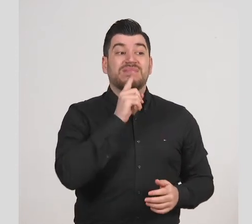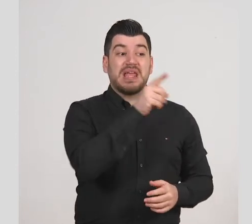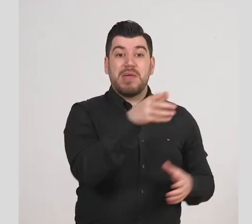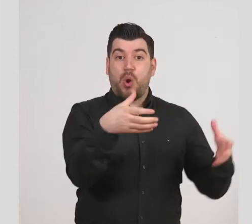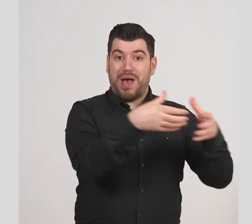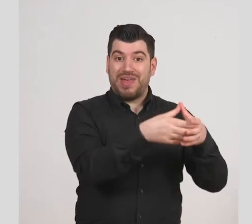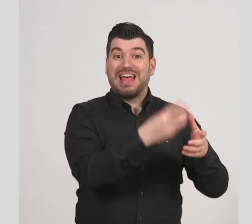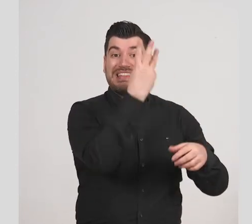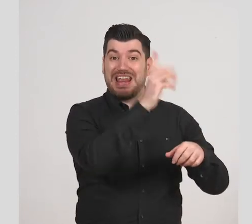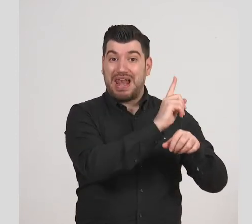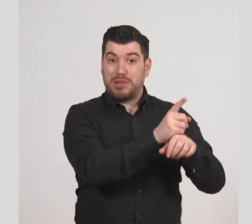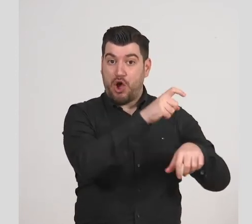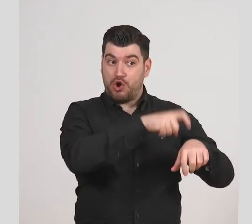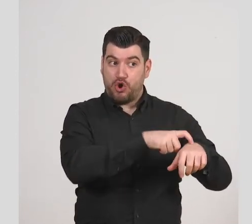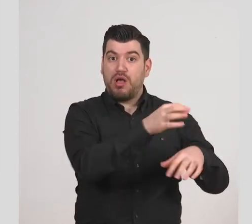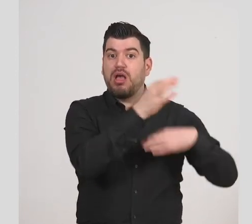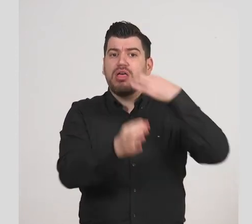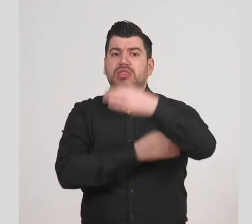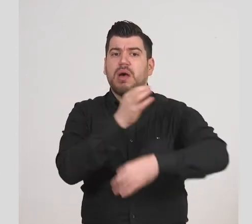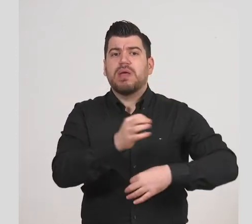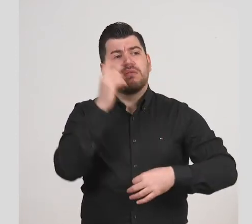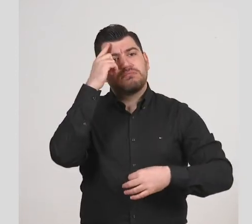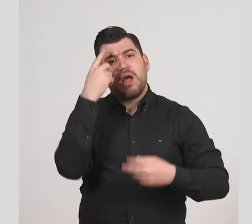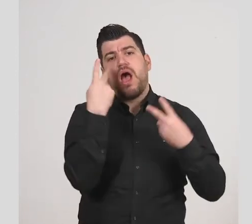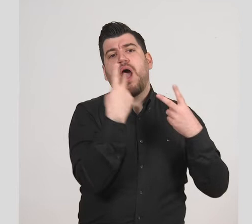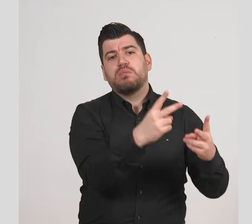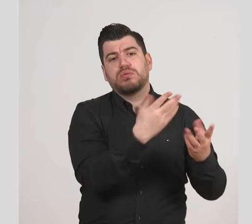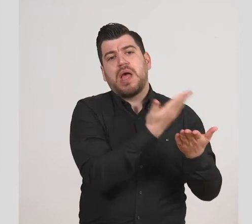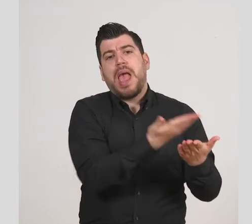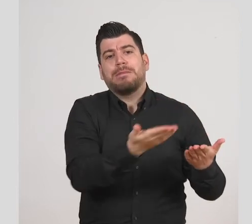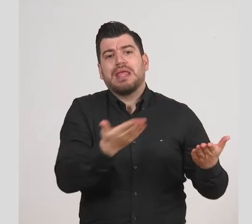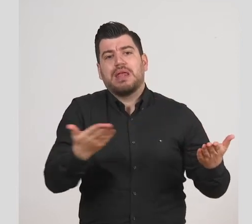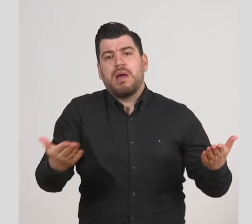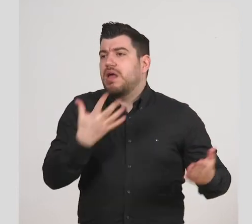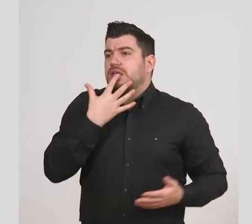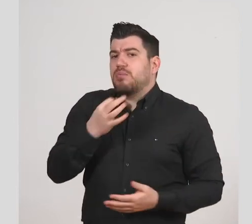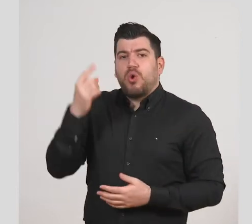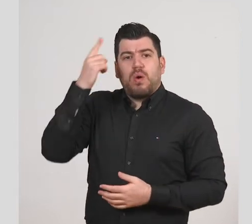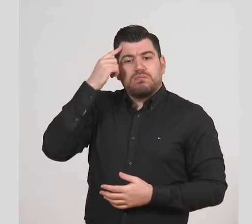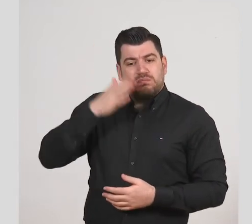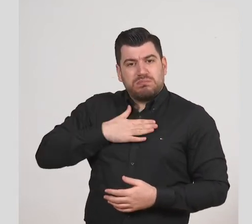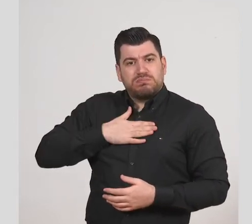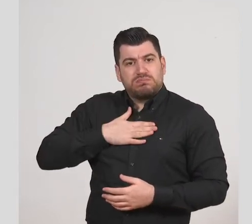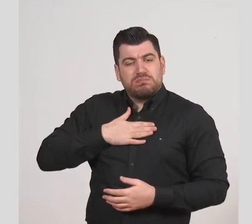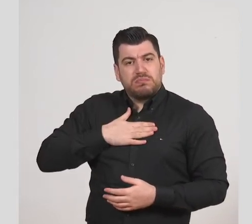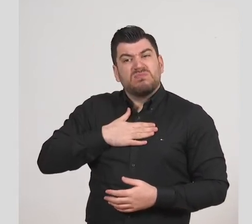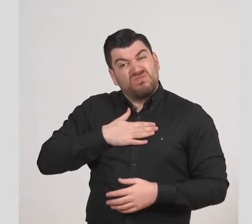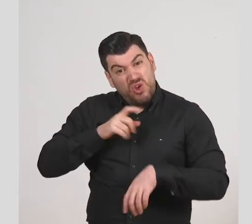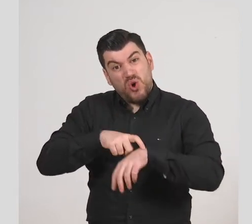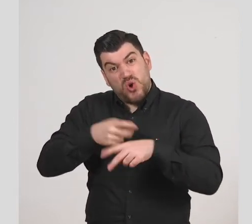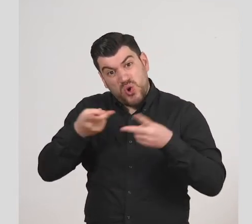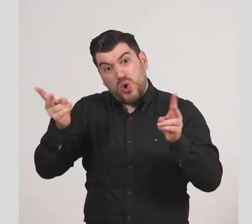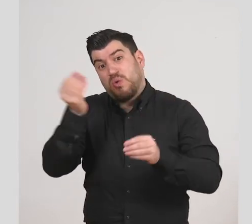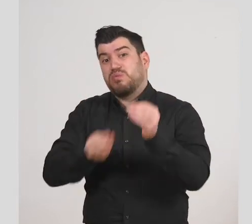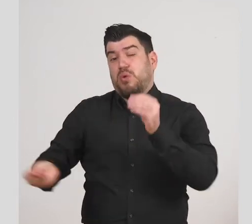σε 3 λεπτά το πρώτο θετικό επιχείρημα. Γιατί δηλαδή πιστεύει ότι πρέπει να έχουμε